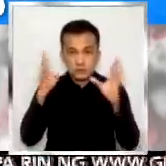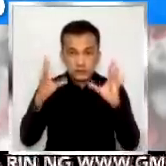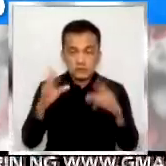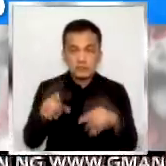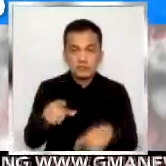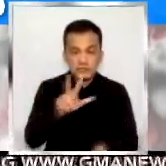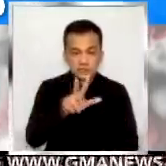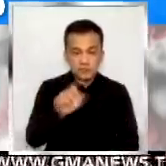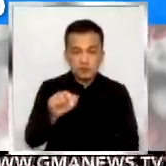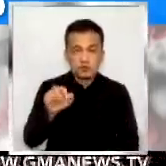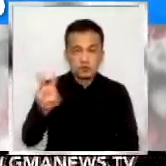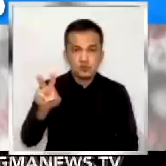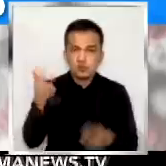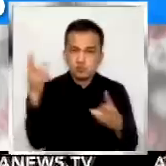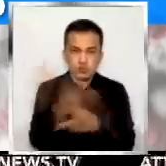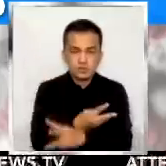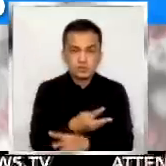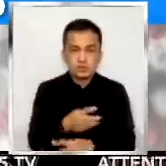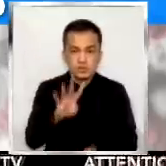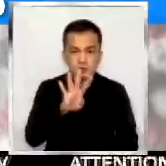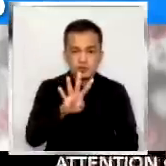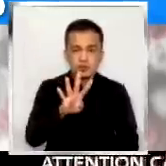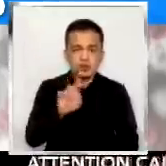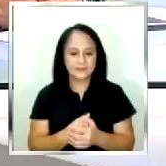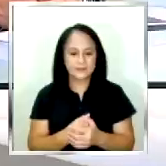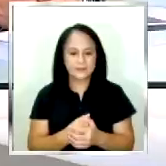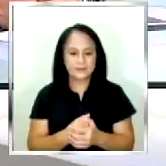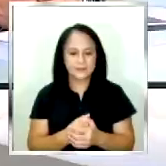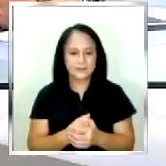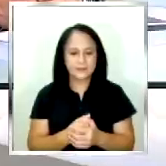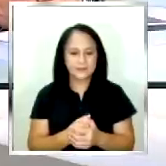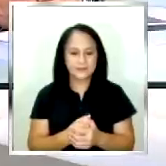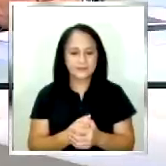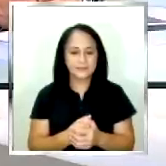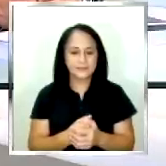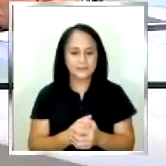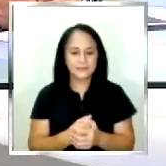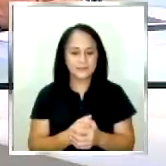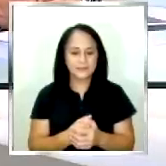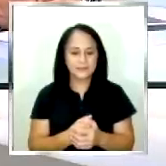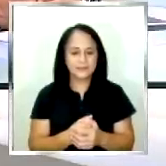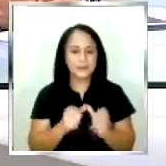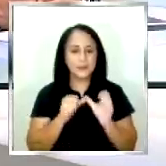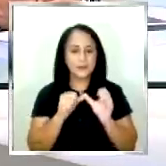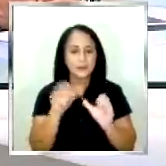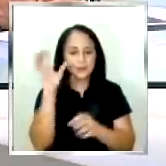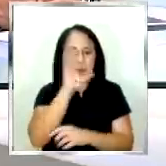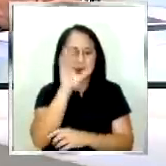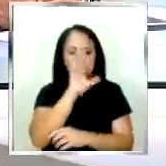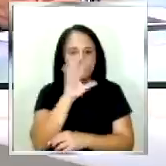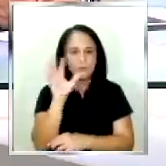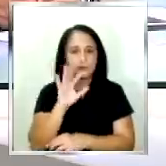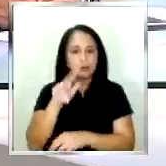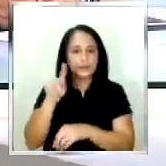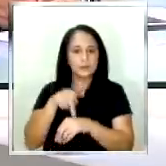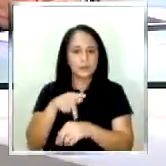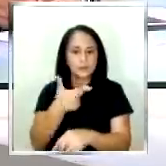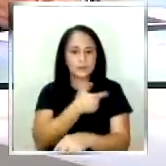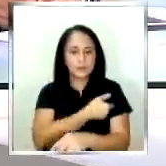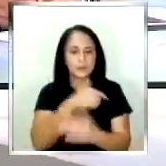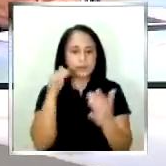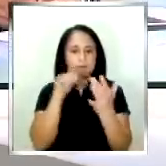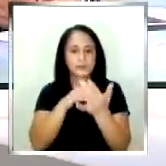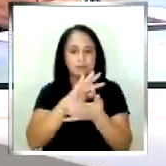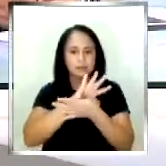at 0.43% ang moderate. Patuloy ang paghahanap ng Pilipinas ng bakuna laban sa COVID. Pero